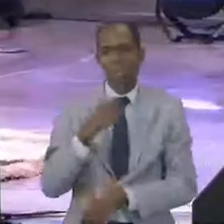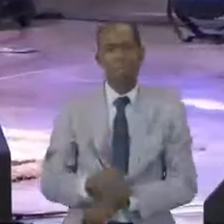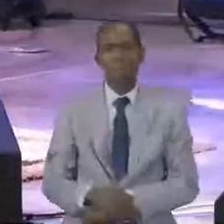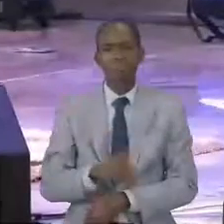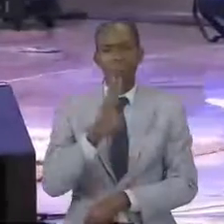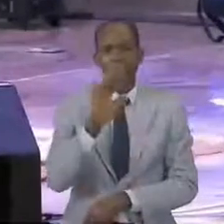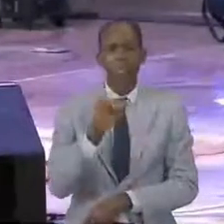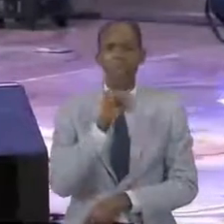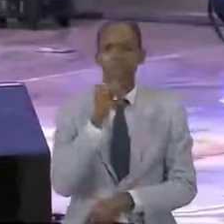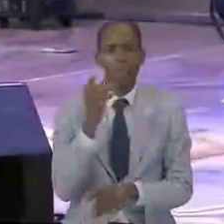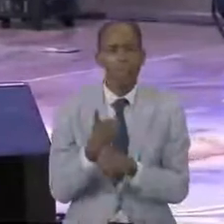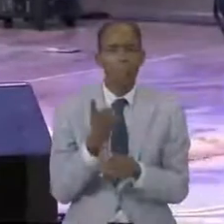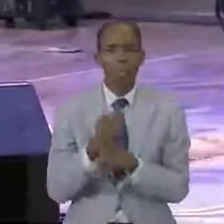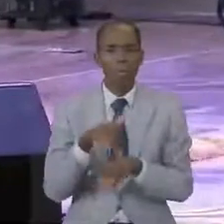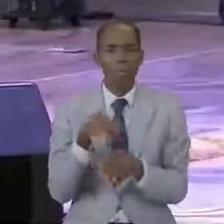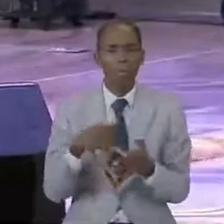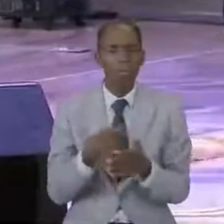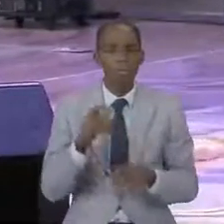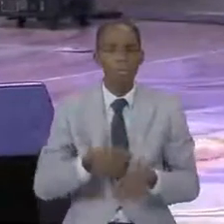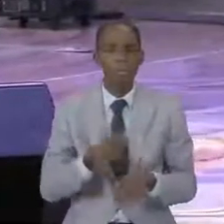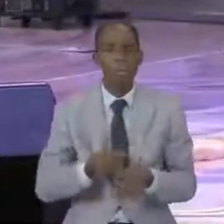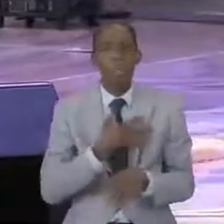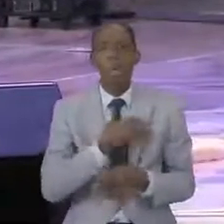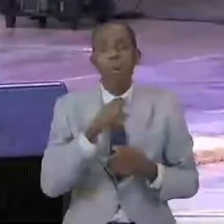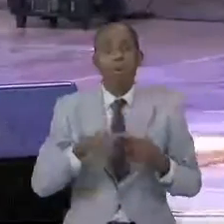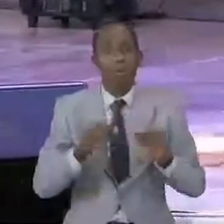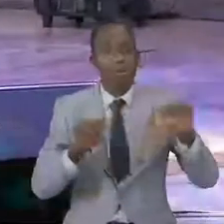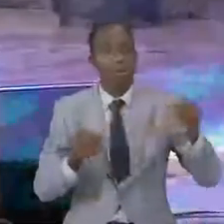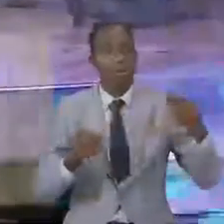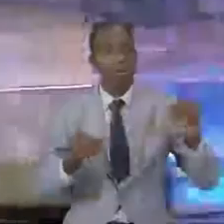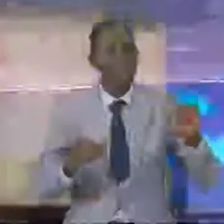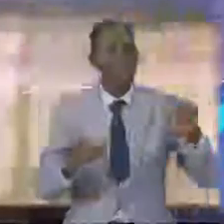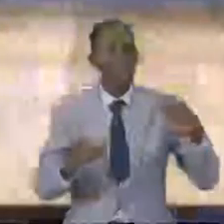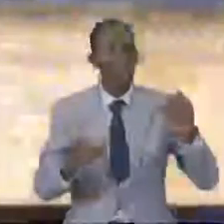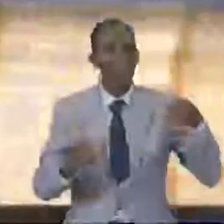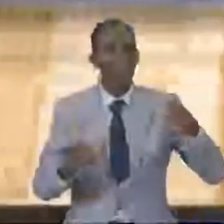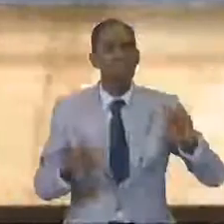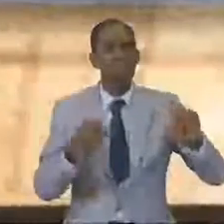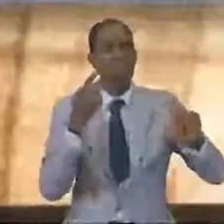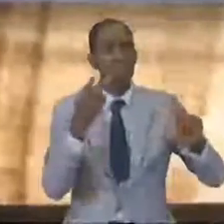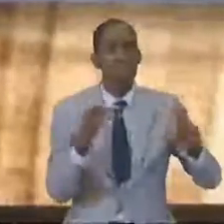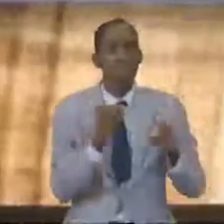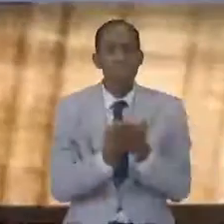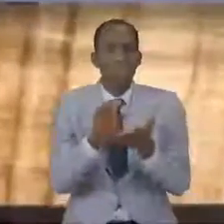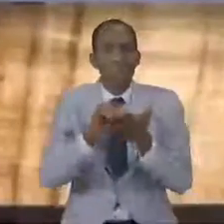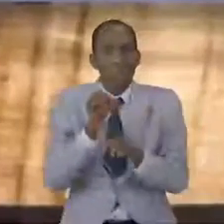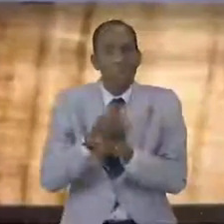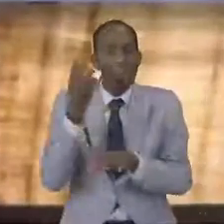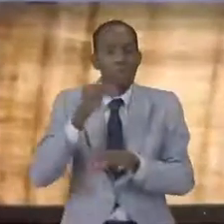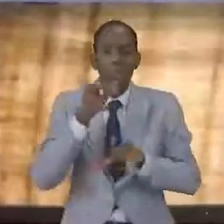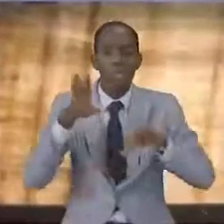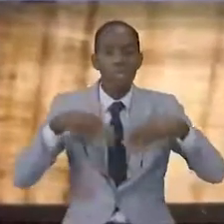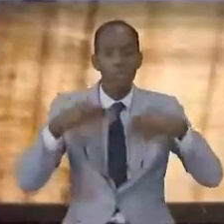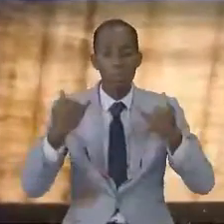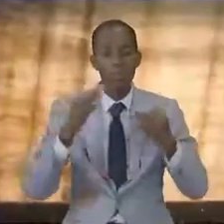du Nord ce n'est pas juste mais là quand il s'est rendu compte ne passait pas il est allé maintenant pour se